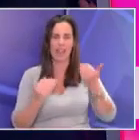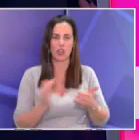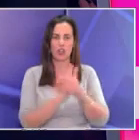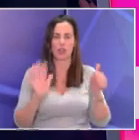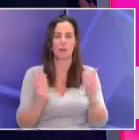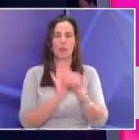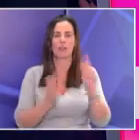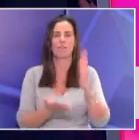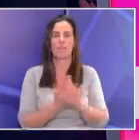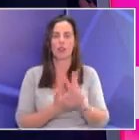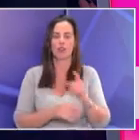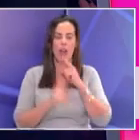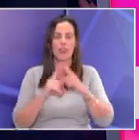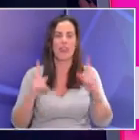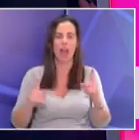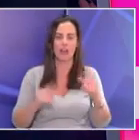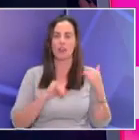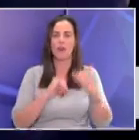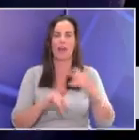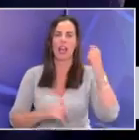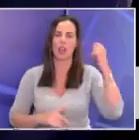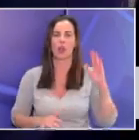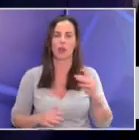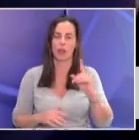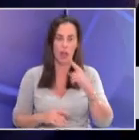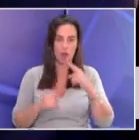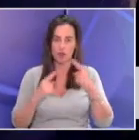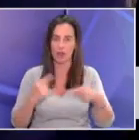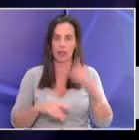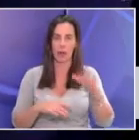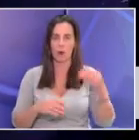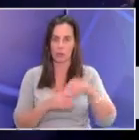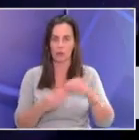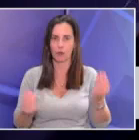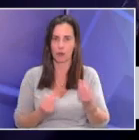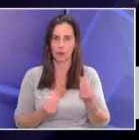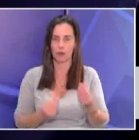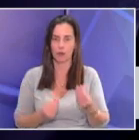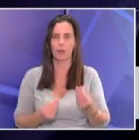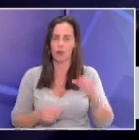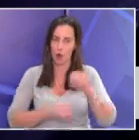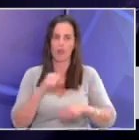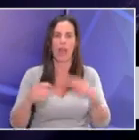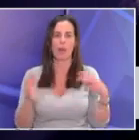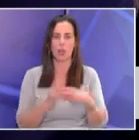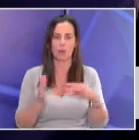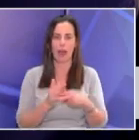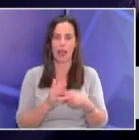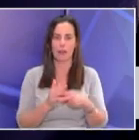16, ב-16 יש את השנה המרוכזת, שבעצם מביאה אותם לתיאוריה. אגב, השנה גם הכנסנו תכנים obvious של האופניים